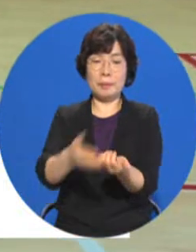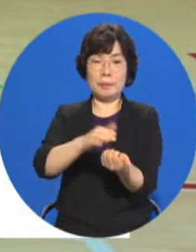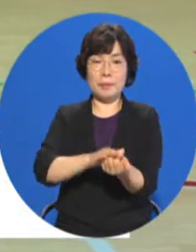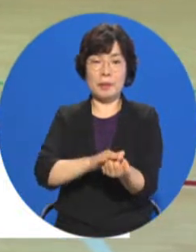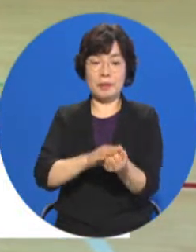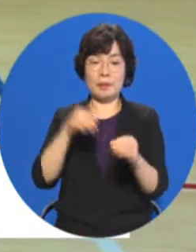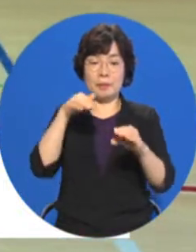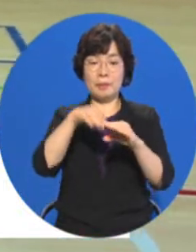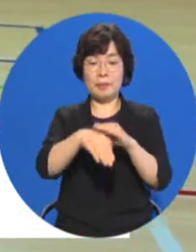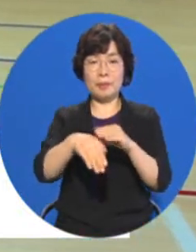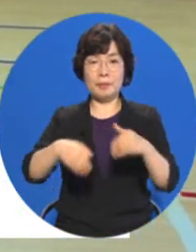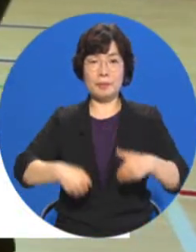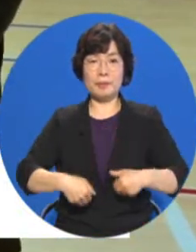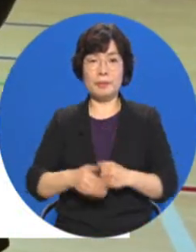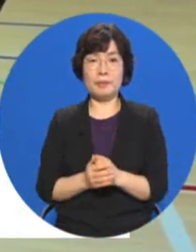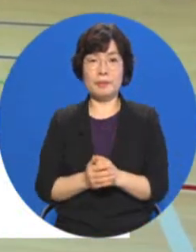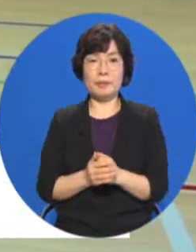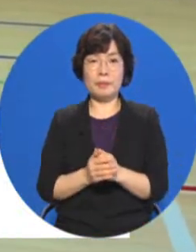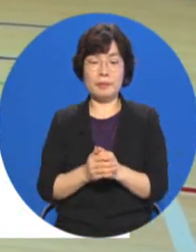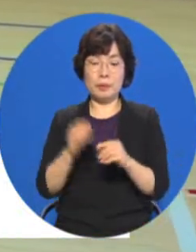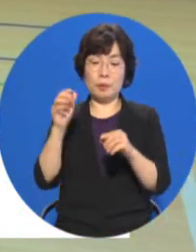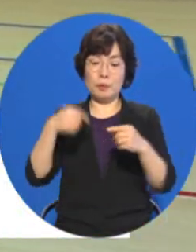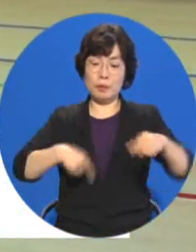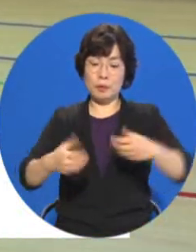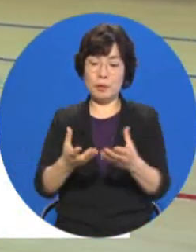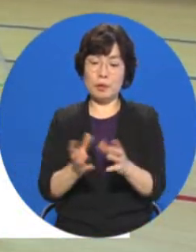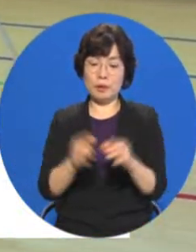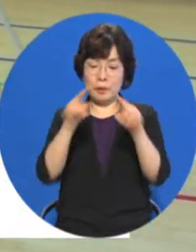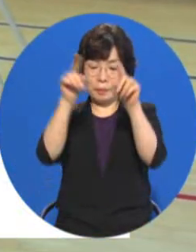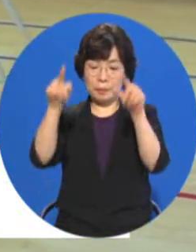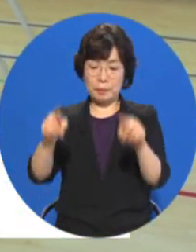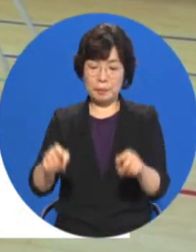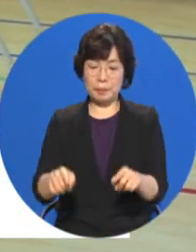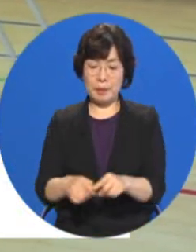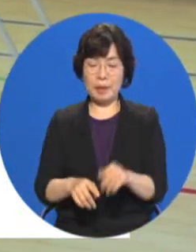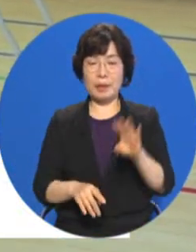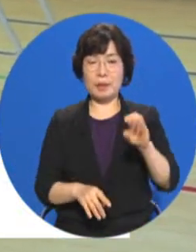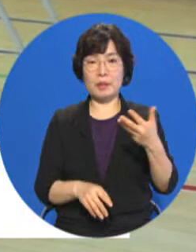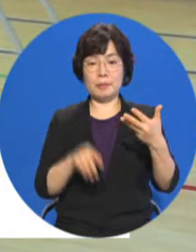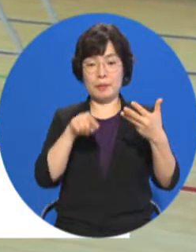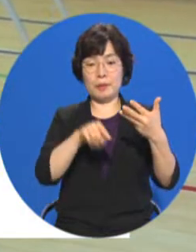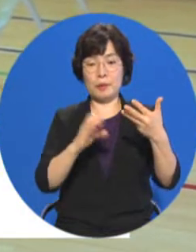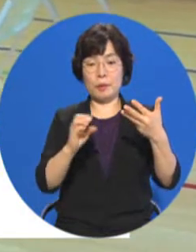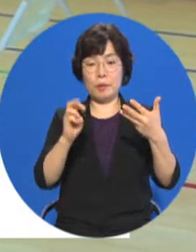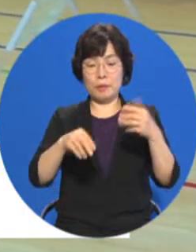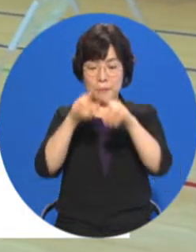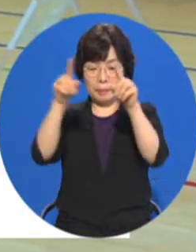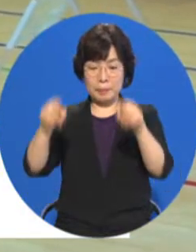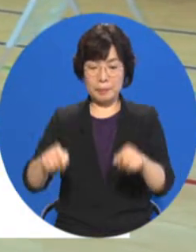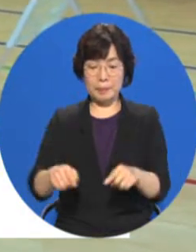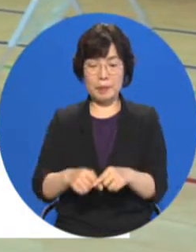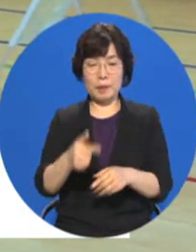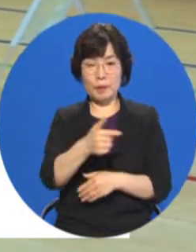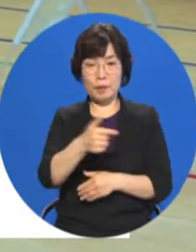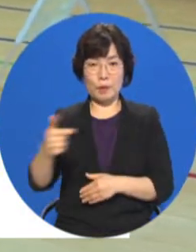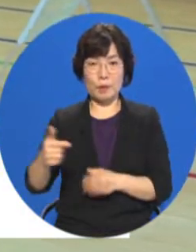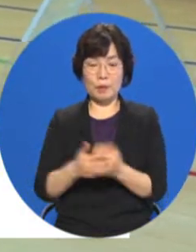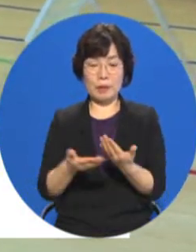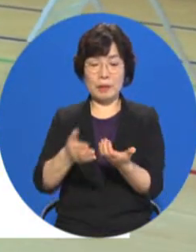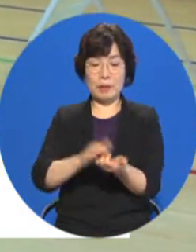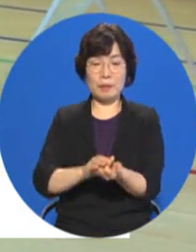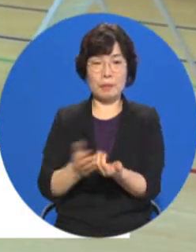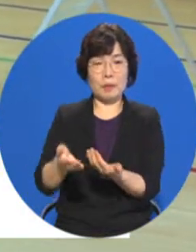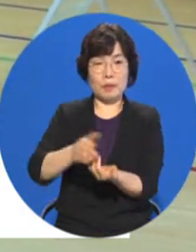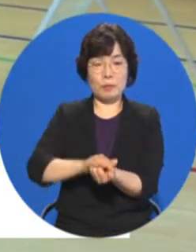넣으셔야 됩니다 그런데 이번에 길에 대표 투표용지 같은 경우는 무려 48.1 cm 입니다 그래서 한 두 번 정도